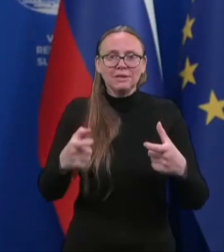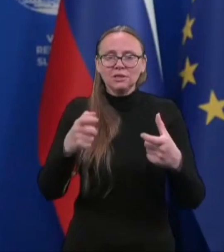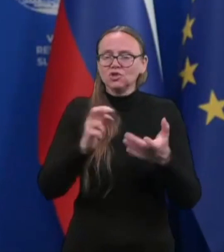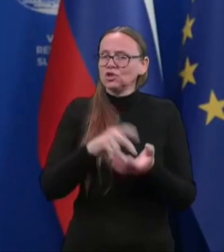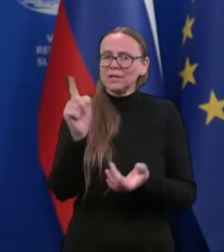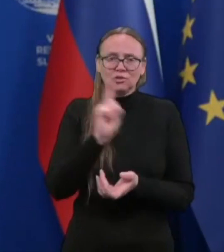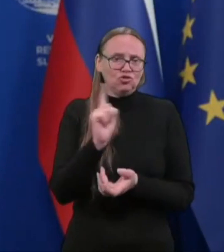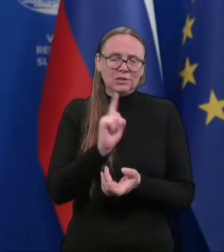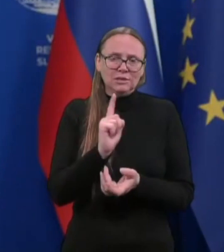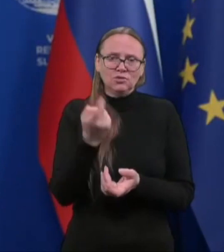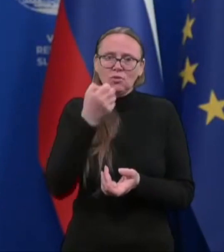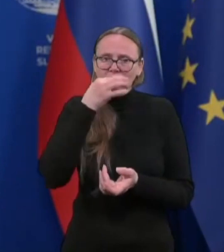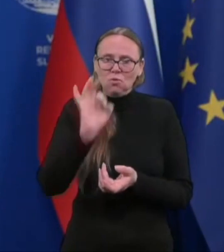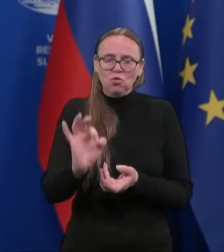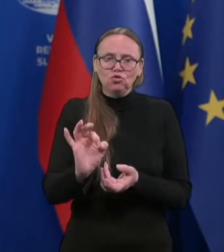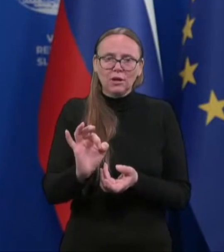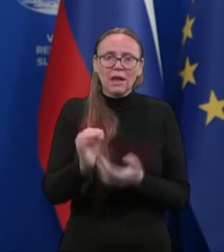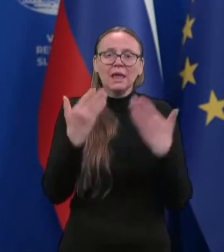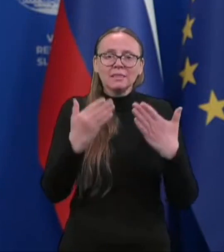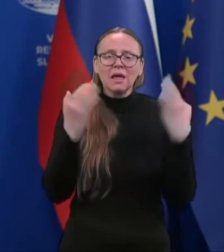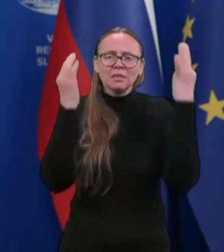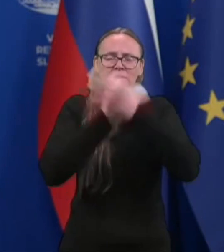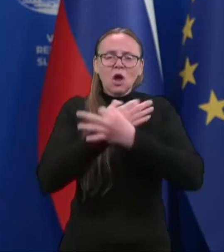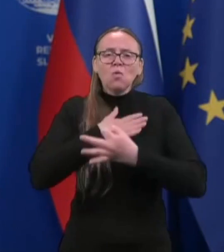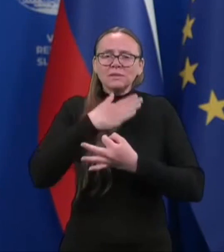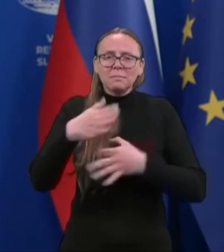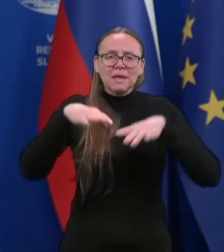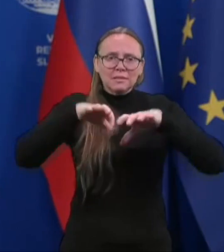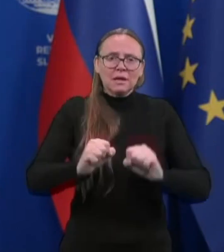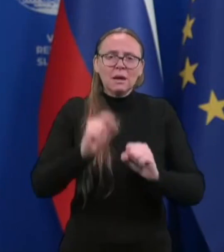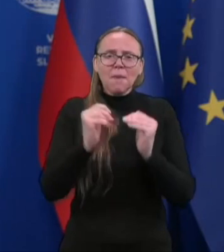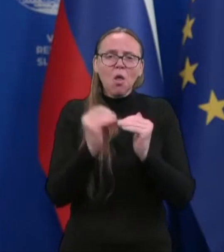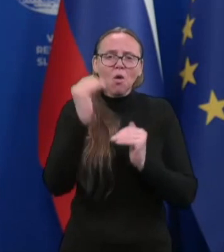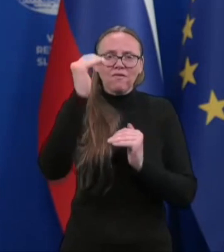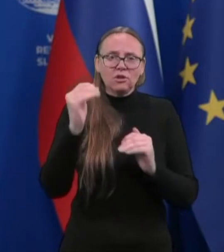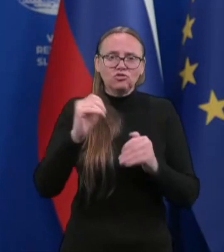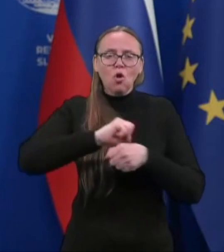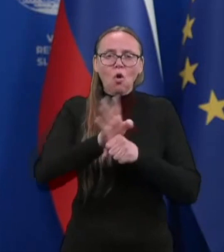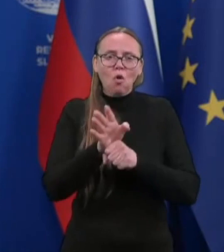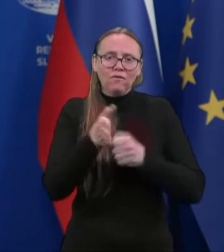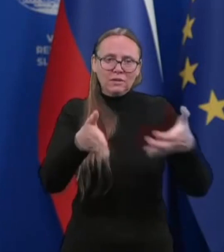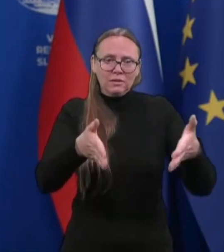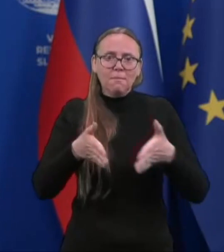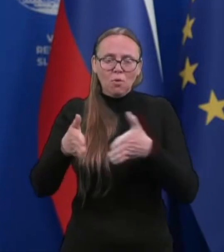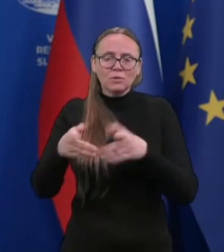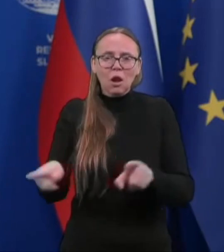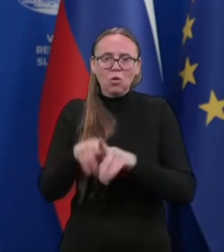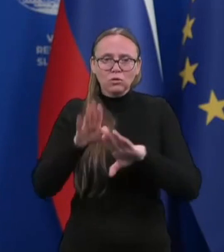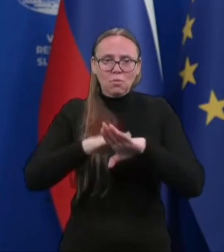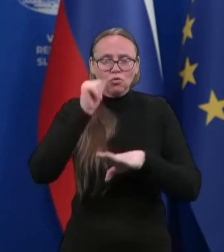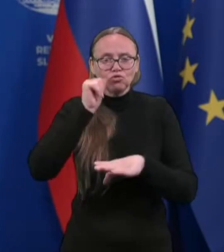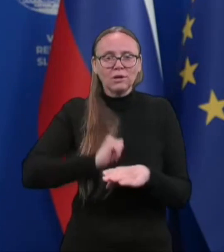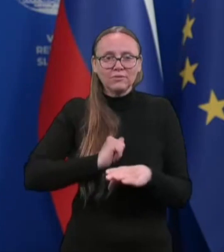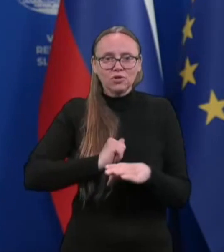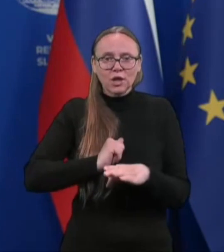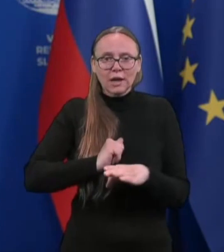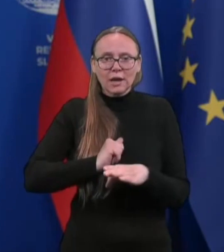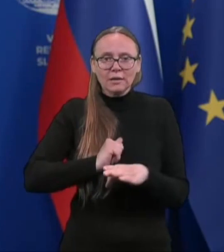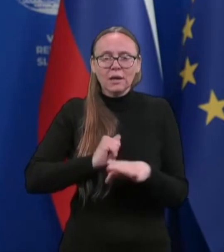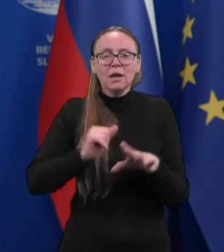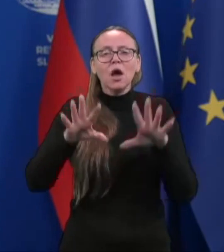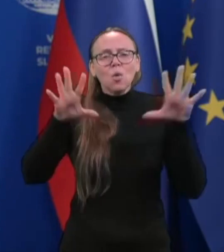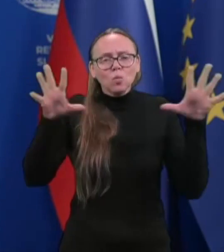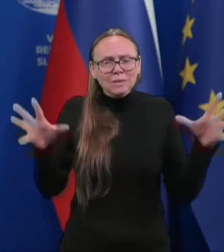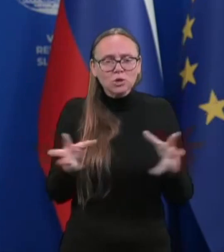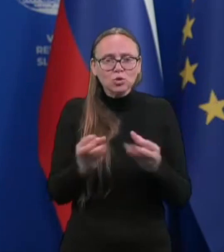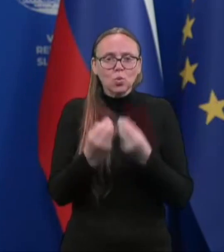ne izboljšujejo. Danes imamo žal vnovič zasedenih nekoliko več covid postelj, kot smo poročali včeraj, in sicer